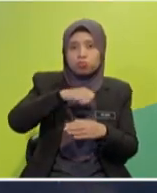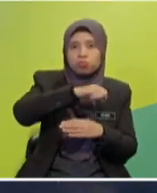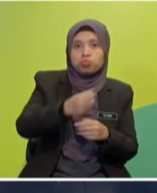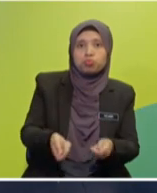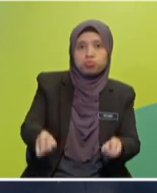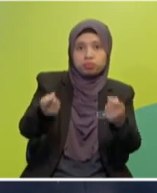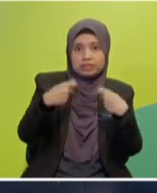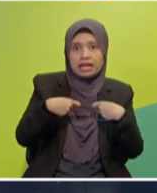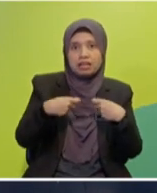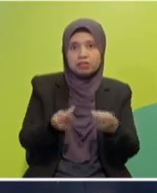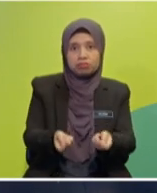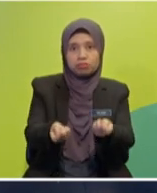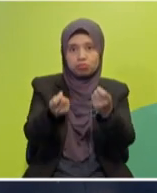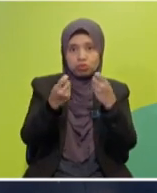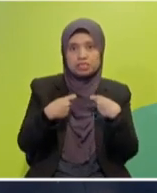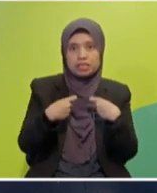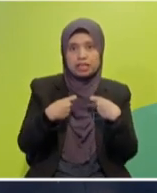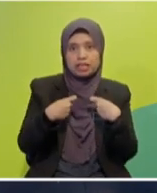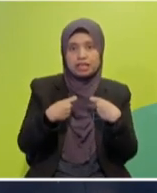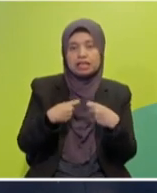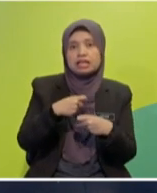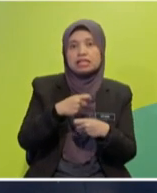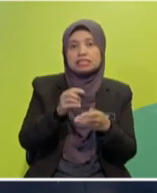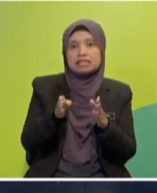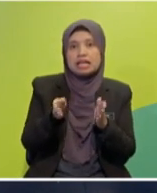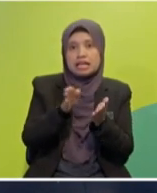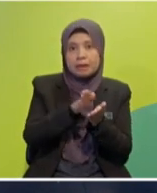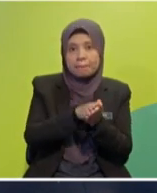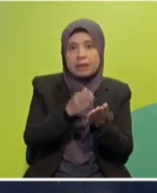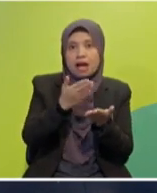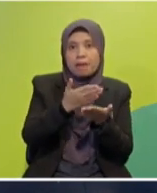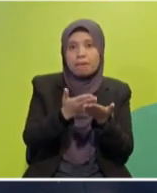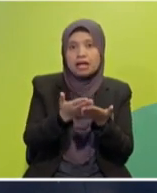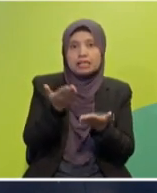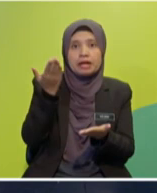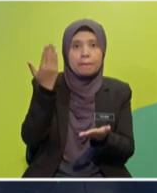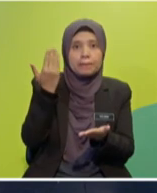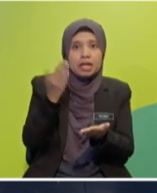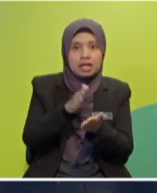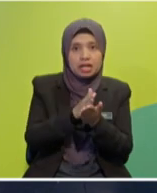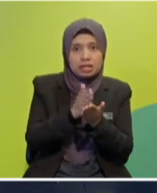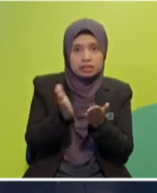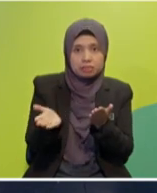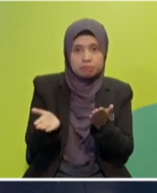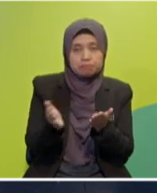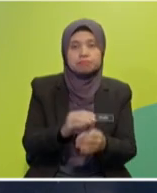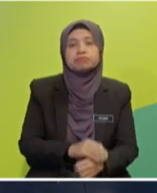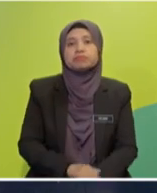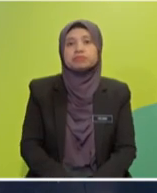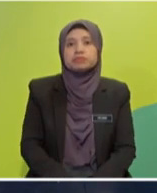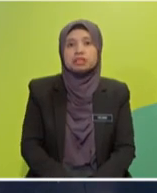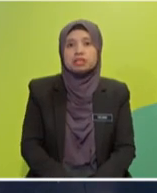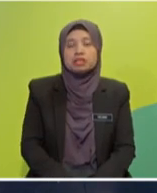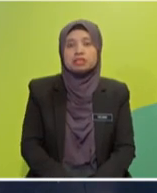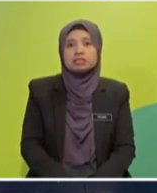Tadi belah depan kita lipat. Sekarang kita lipat bahagian belakang. Saya lipat yang bahagian sebelah belakang lagi. Pula sebelah lagi. Ya, step